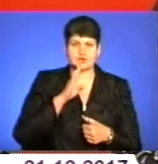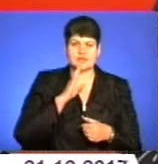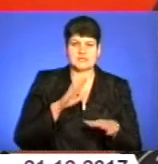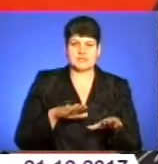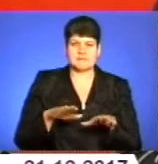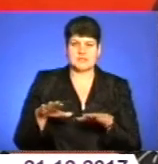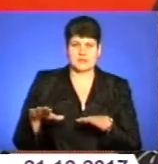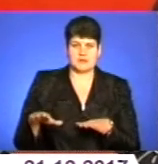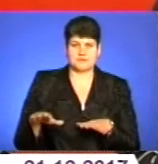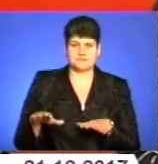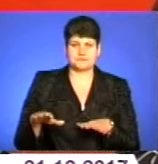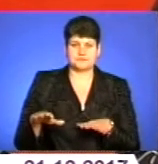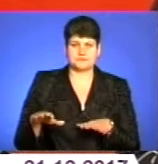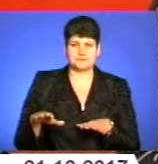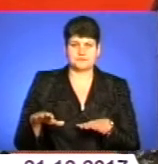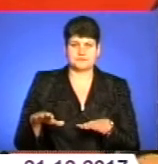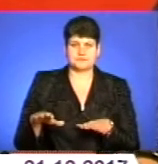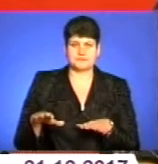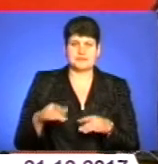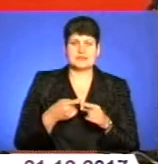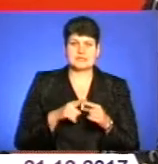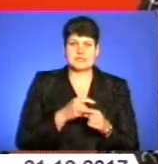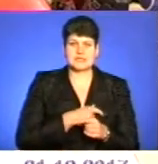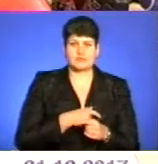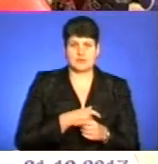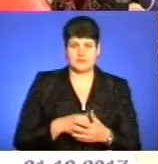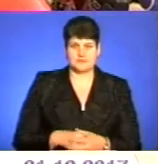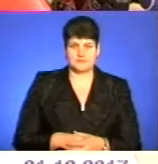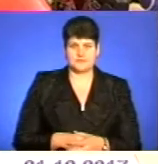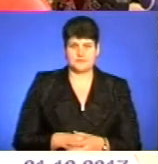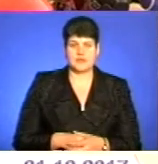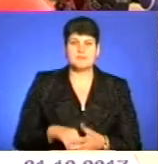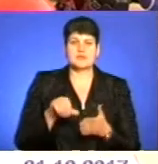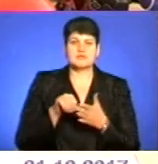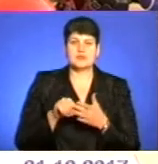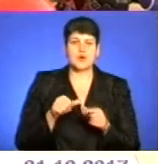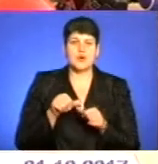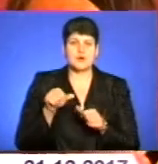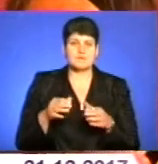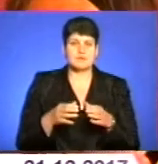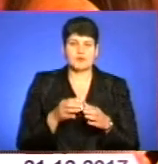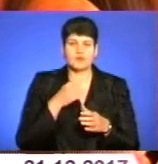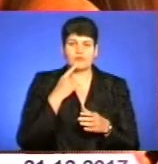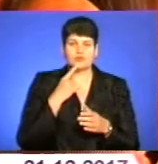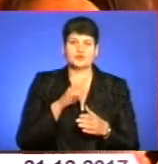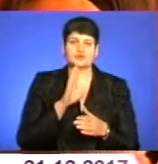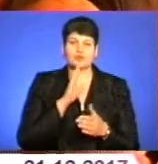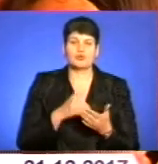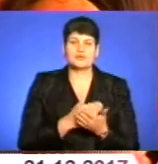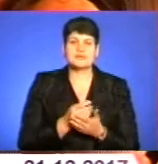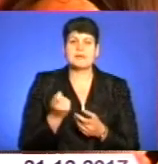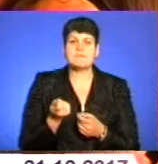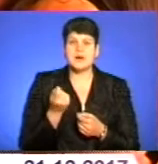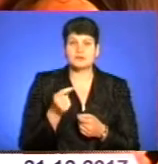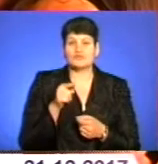місця, за ці депутатські мандати. Представники деяких партій стверджують, що жінок у політиці мало, тому що